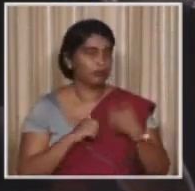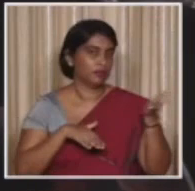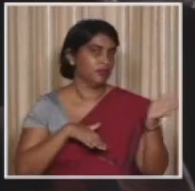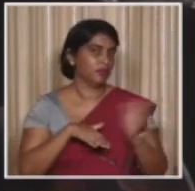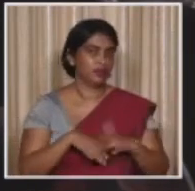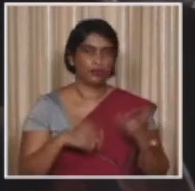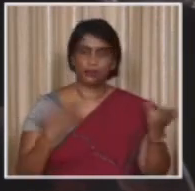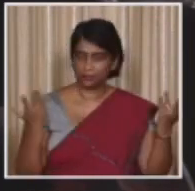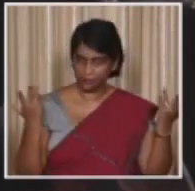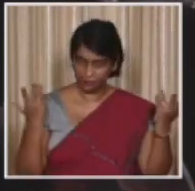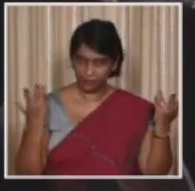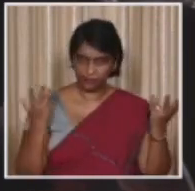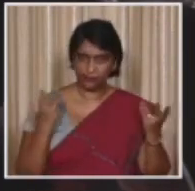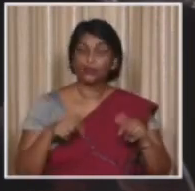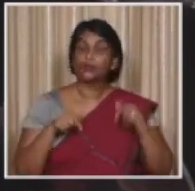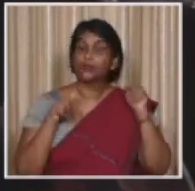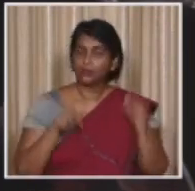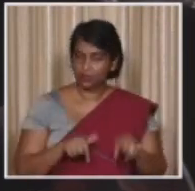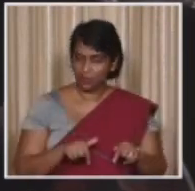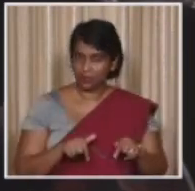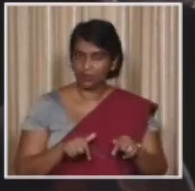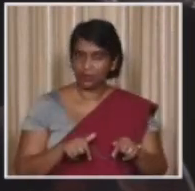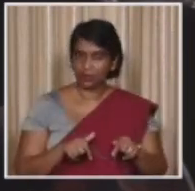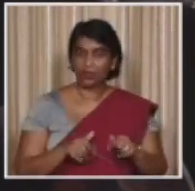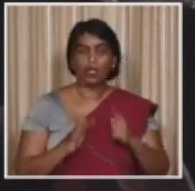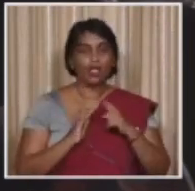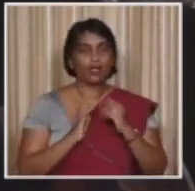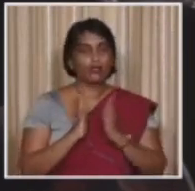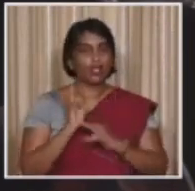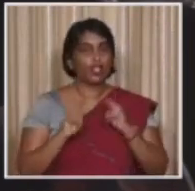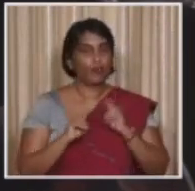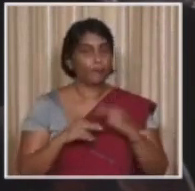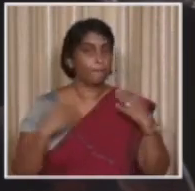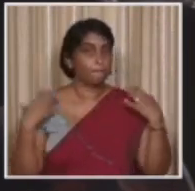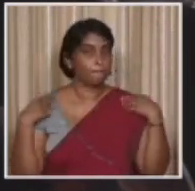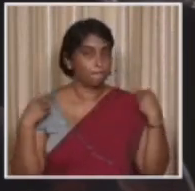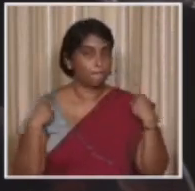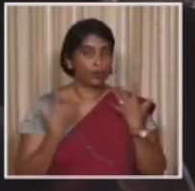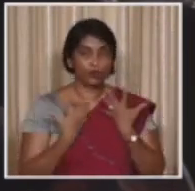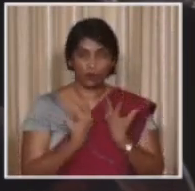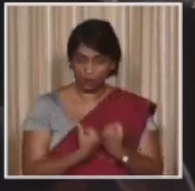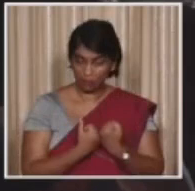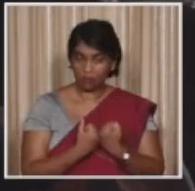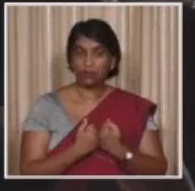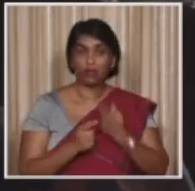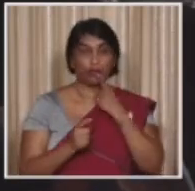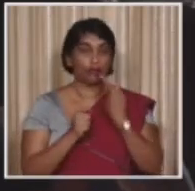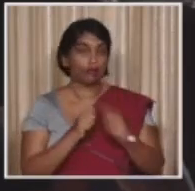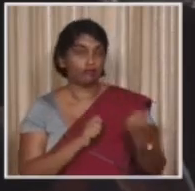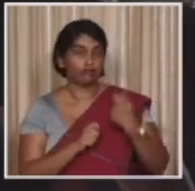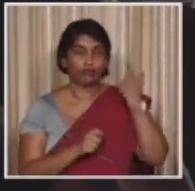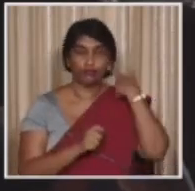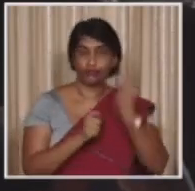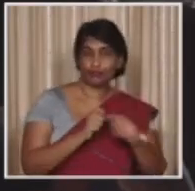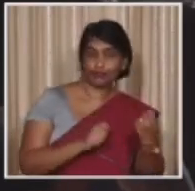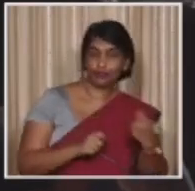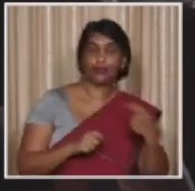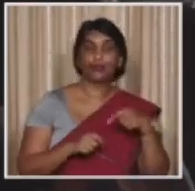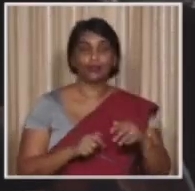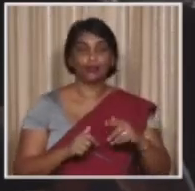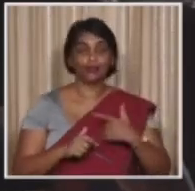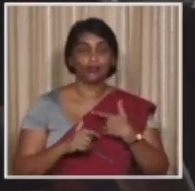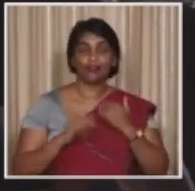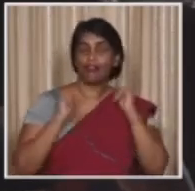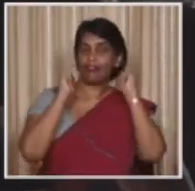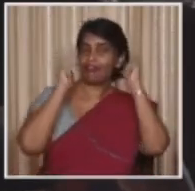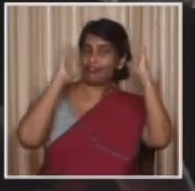නැහැ. අද IMF පහසුකම ලැබුණා කියලා ප්‍රතිඥ පත්තු කරලා ඒ දණ්ඩෙන් ගොඩ